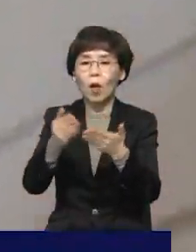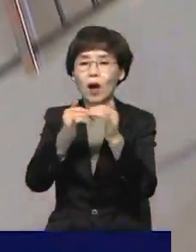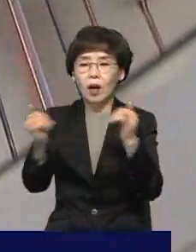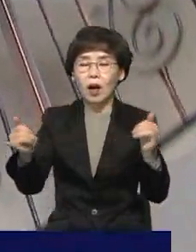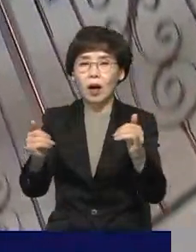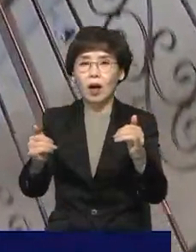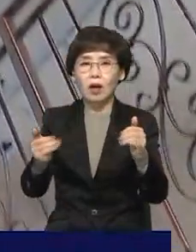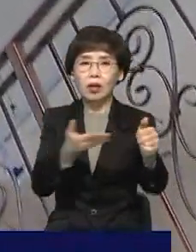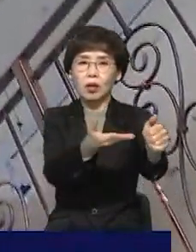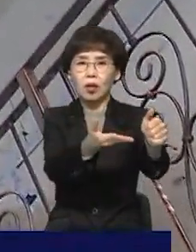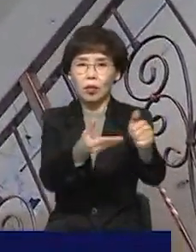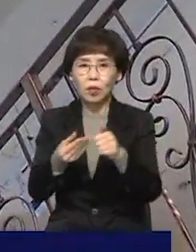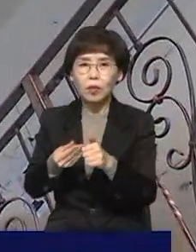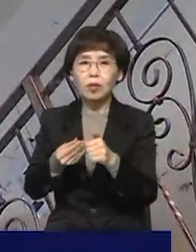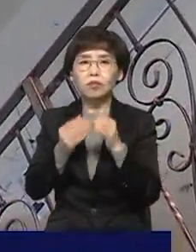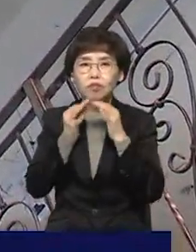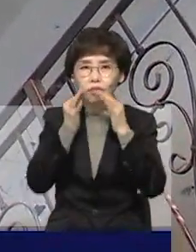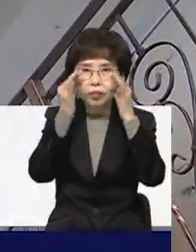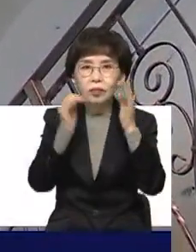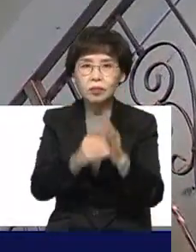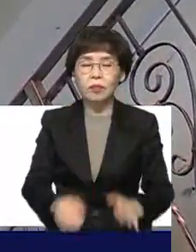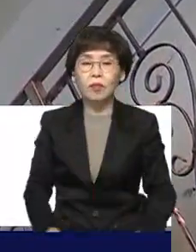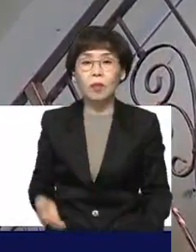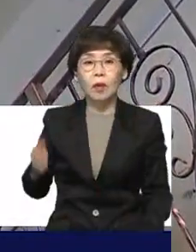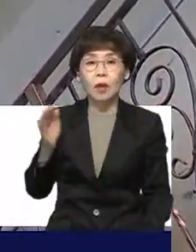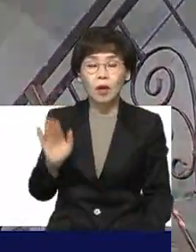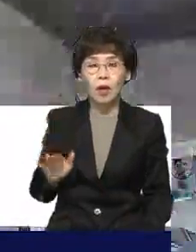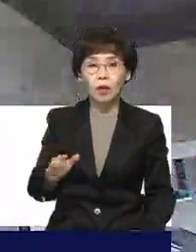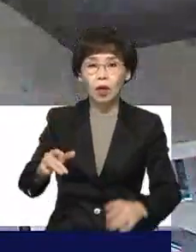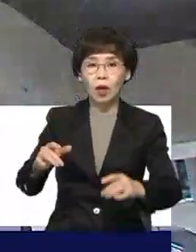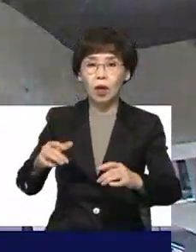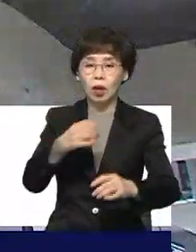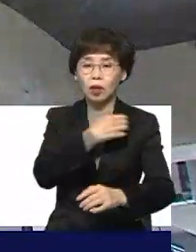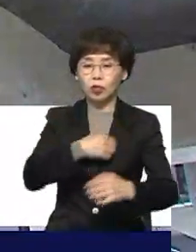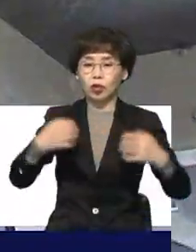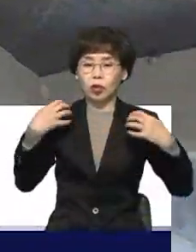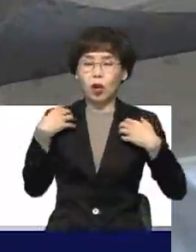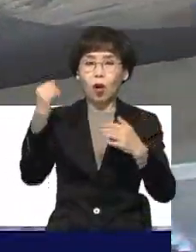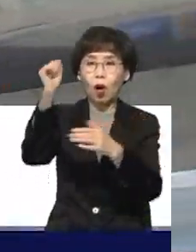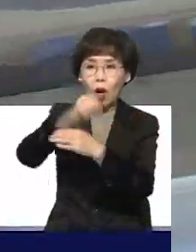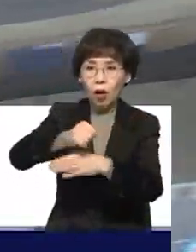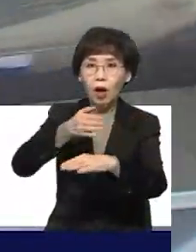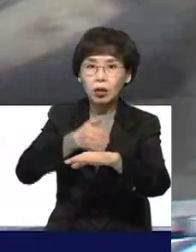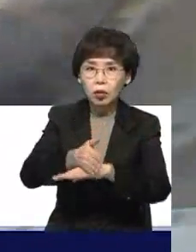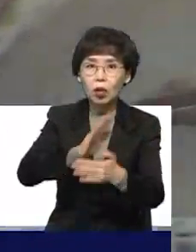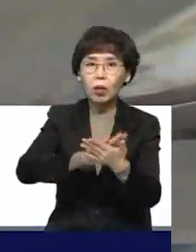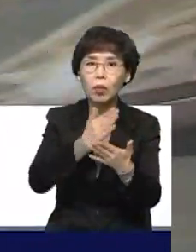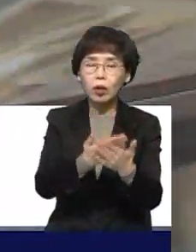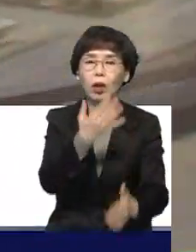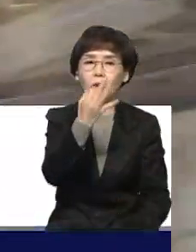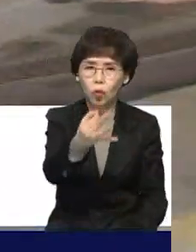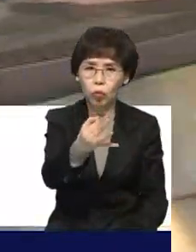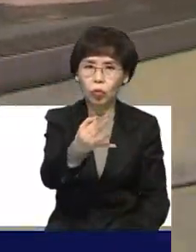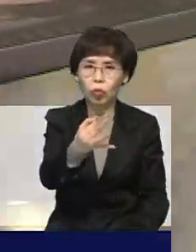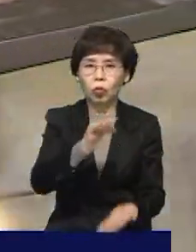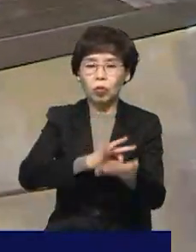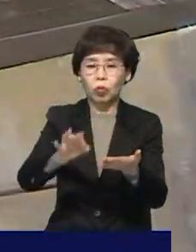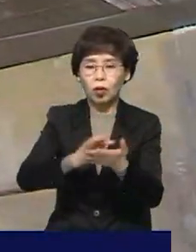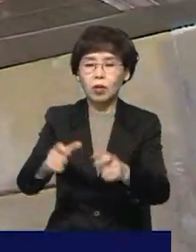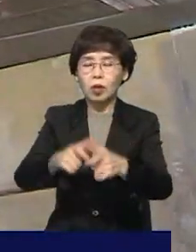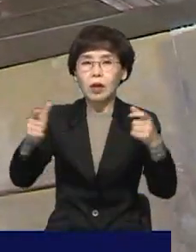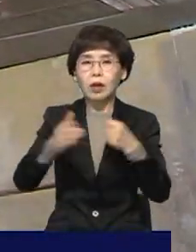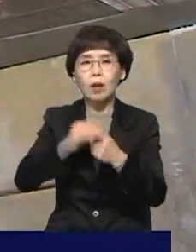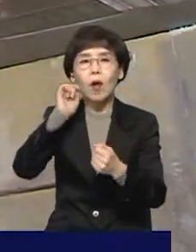등 애정을 쏟았습니다. 하지만 관할 구청의 허가가 늦어지고 리모델링 비용이 늘어나면서